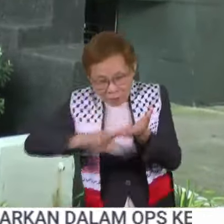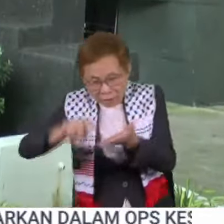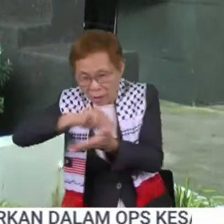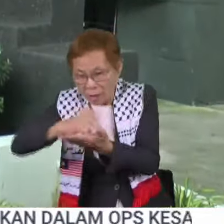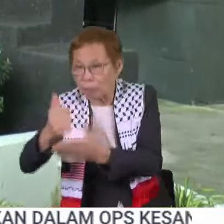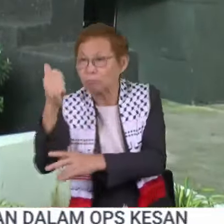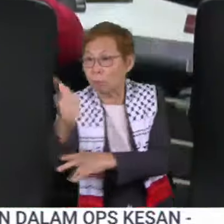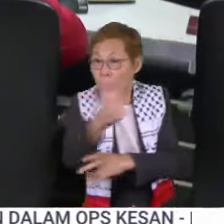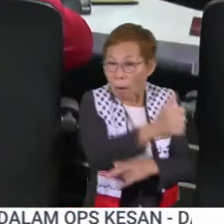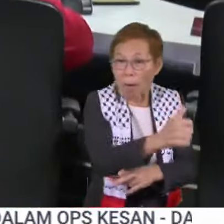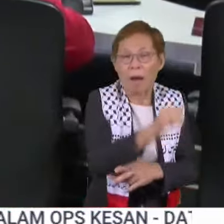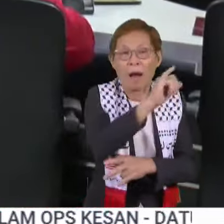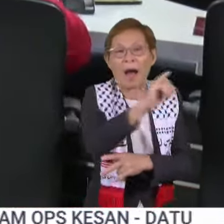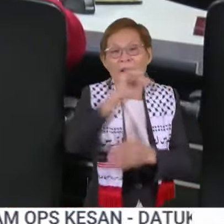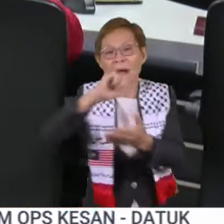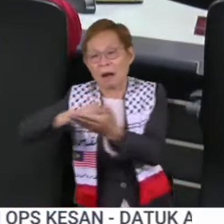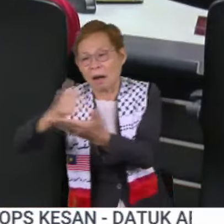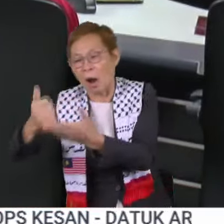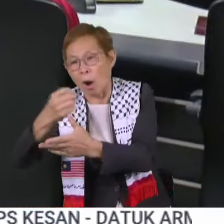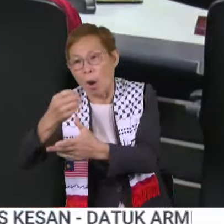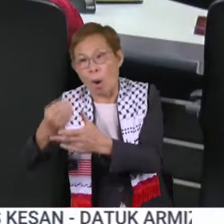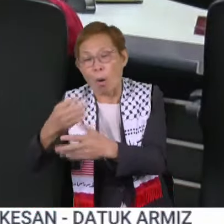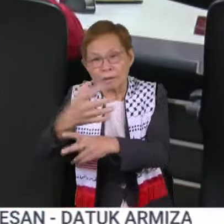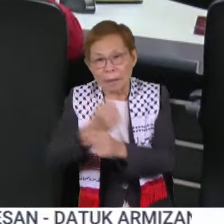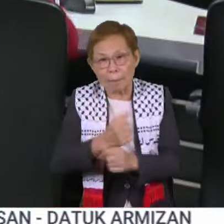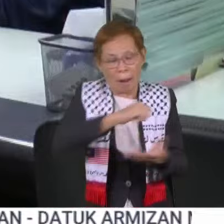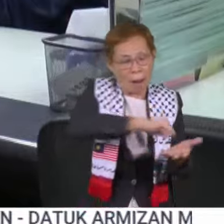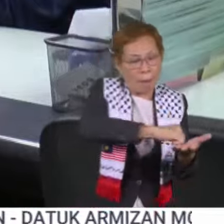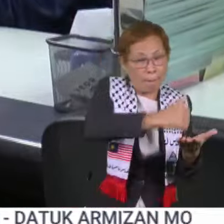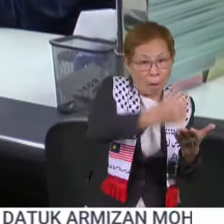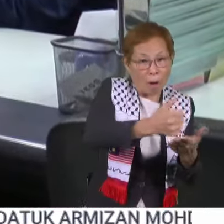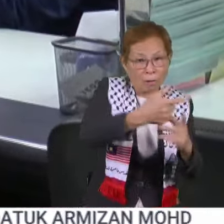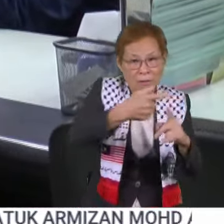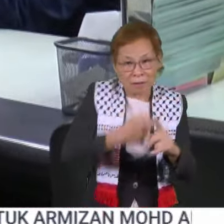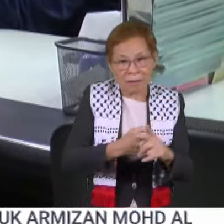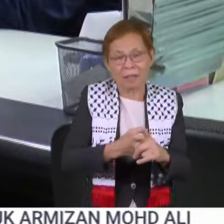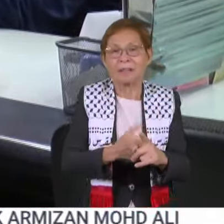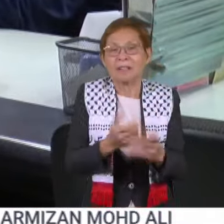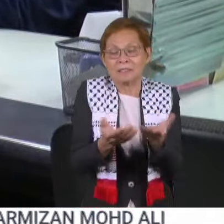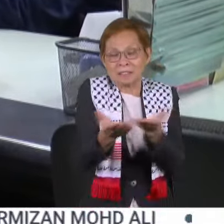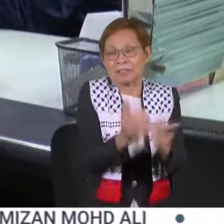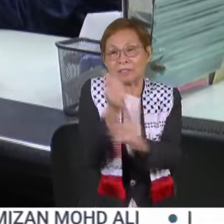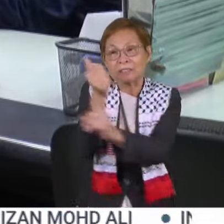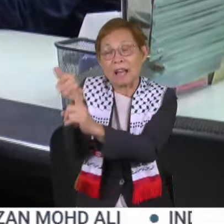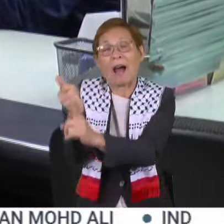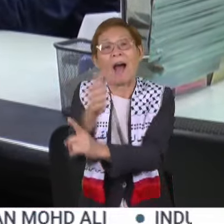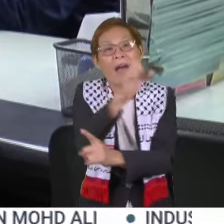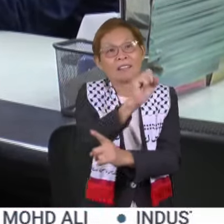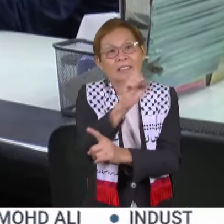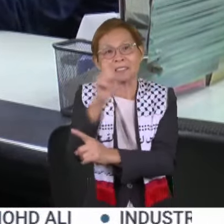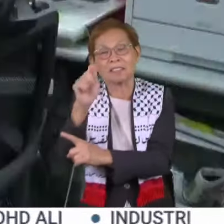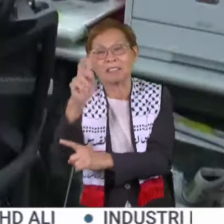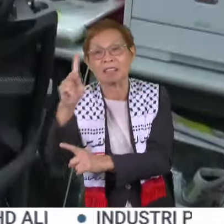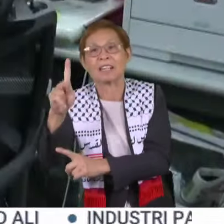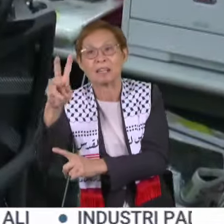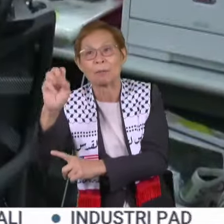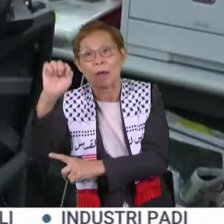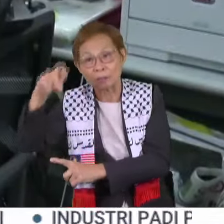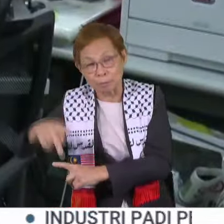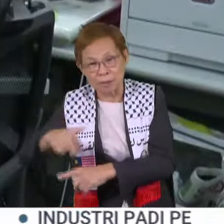masing-masing melalui E akaun atau mendapatkan penyata daripada Terminal layan diri sst kwsp di